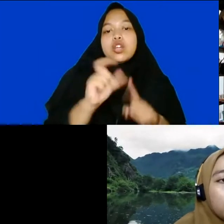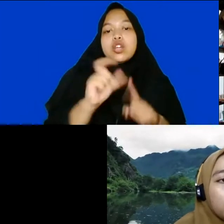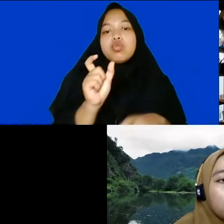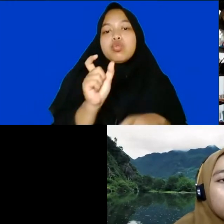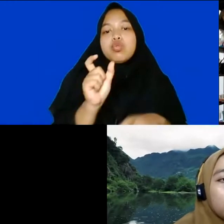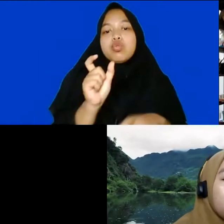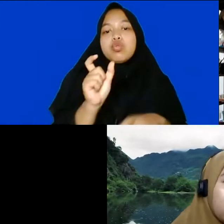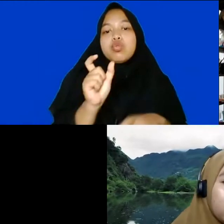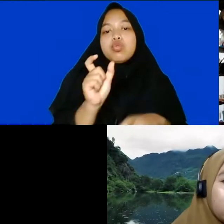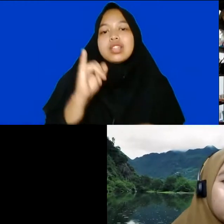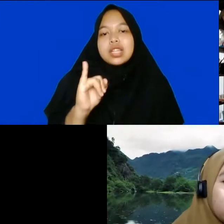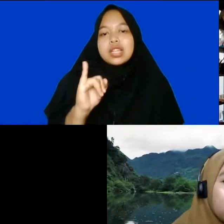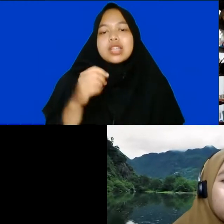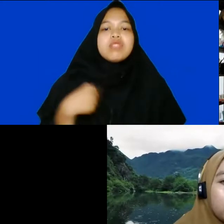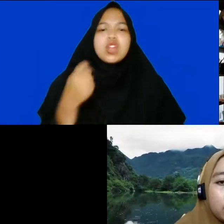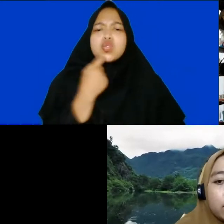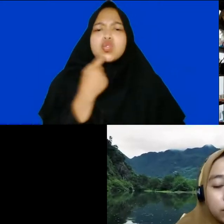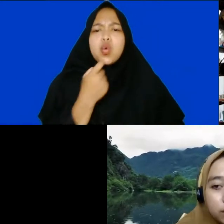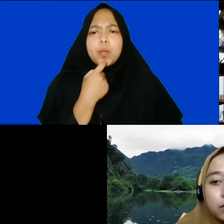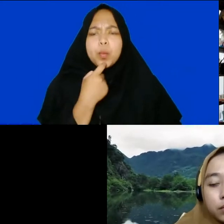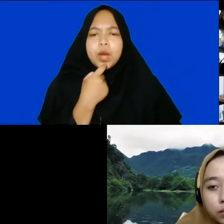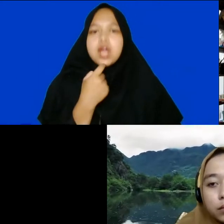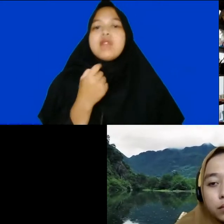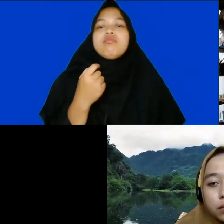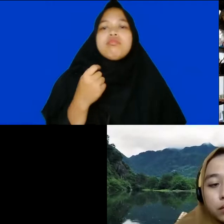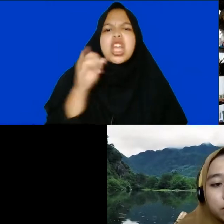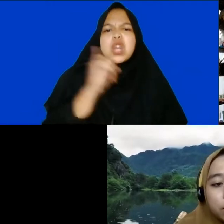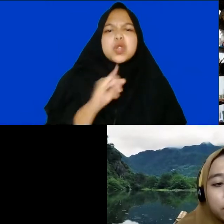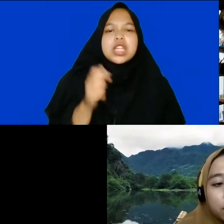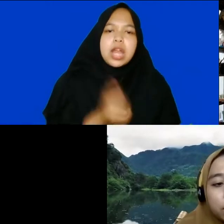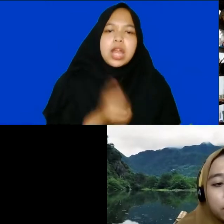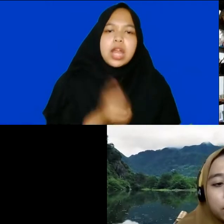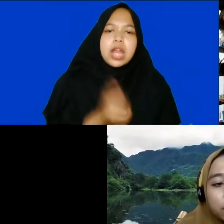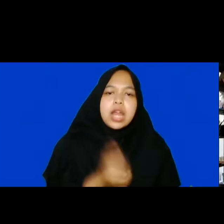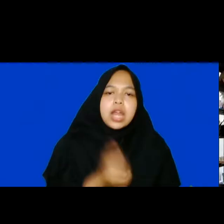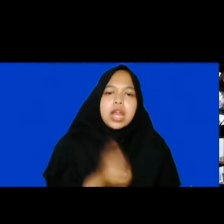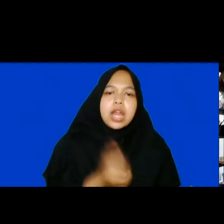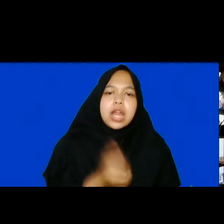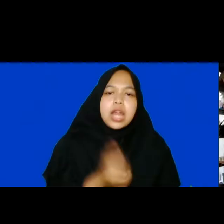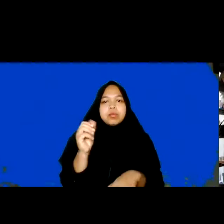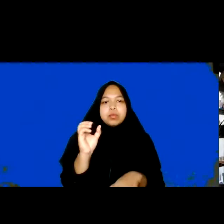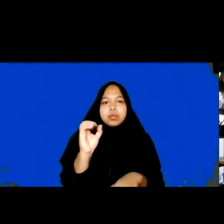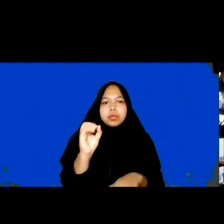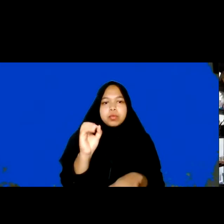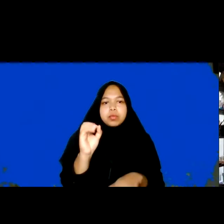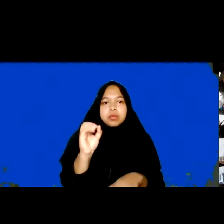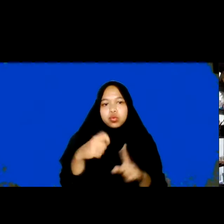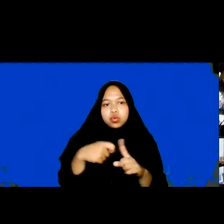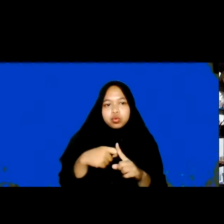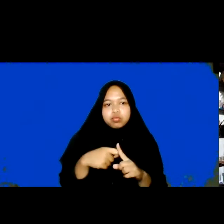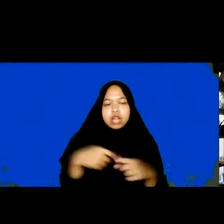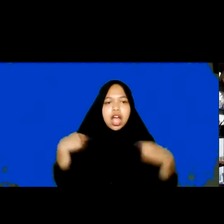industri terapan gitu ya, karya saya ke produk itu dari kaos awalnya itu ya, sablon